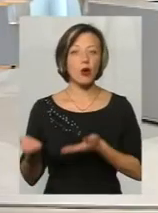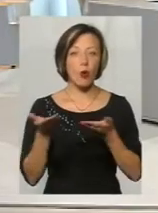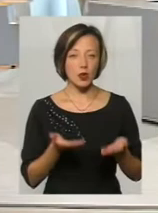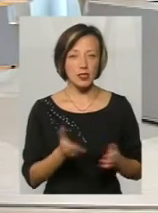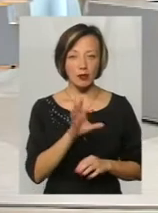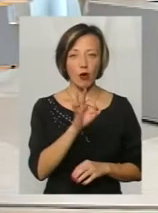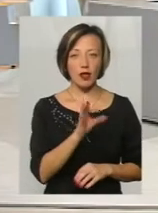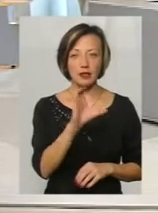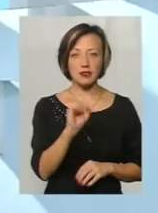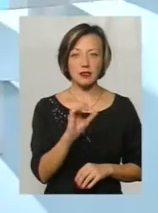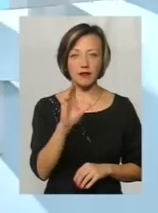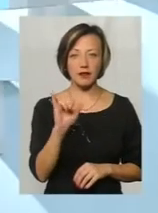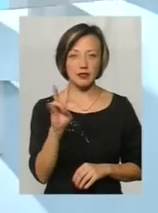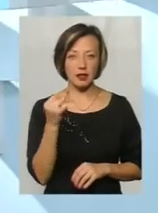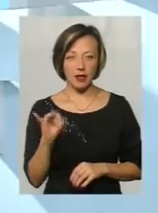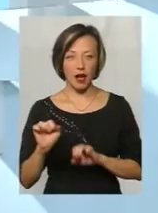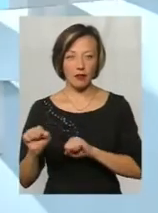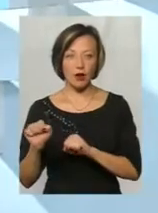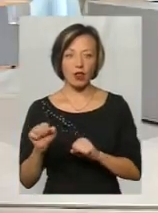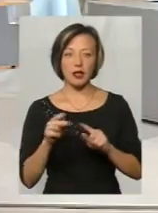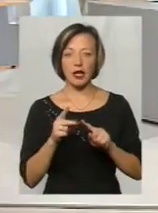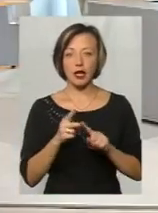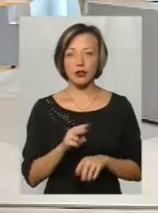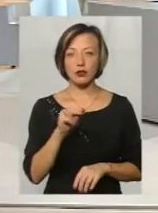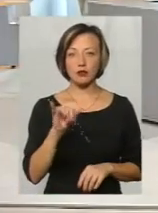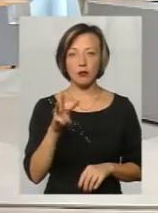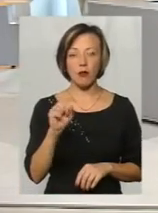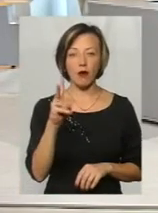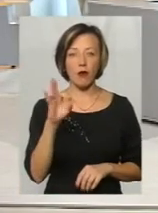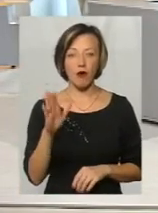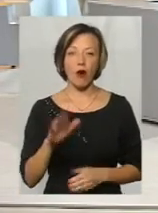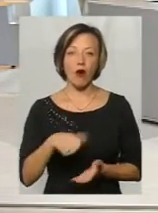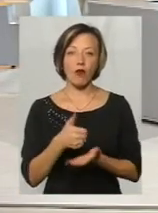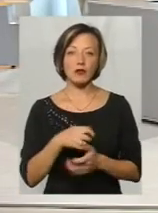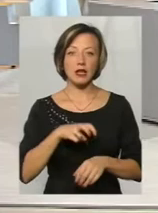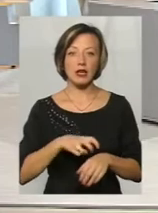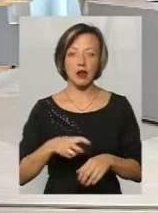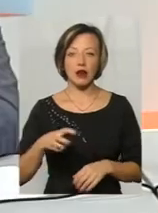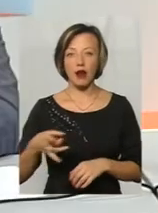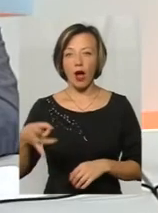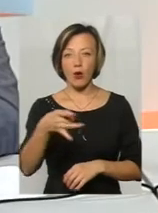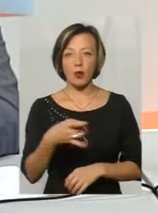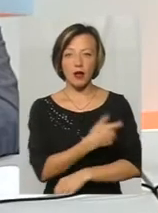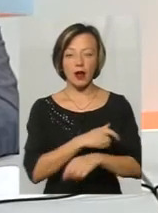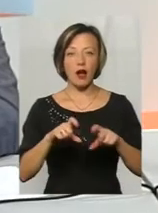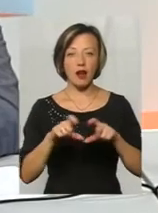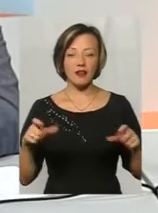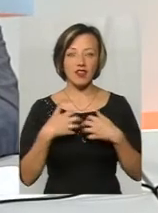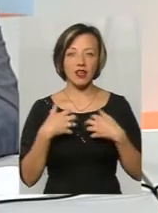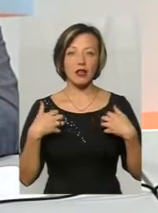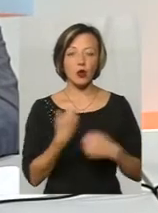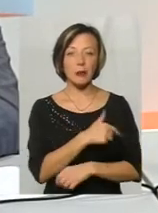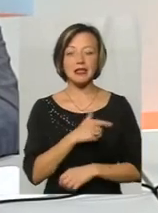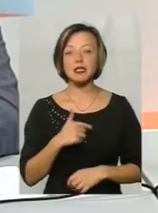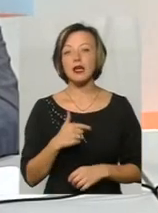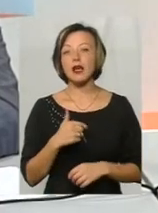Олег Савінський, адвокат. Мої вітання. Та Кирило Чумаков, головний лікар Хмельницької районної лікарні ветеринарної медицини. Я вас